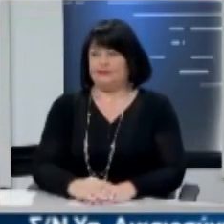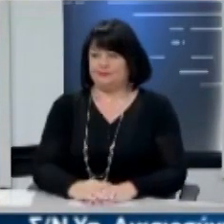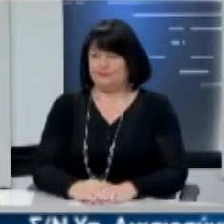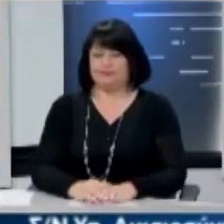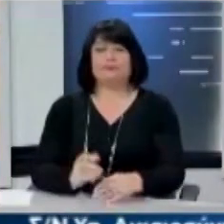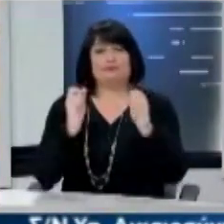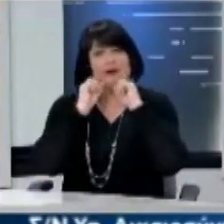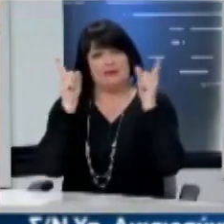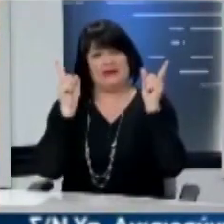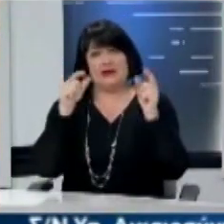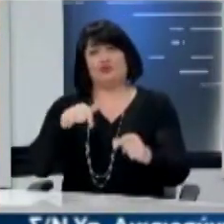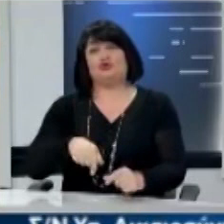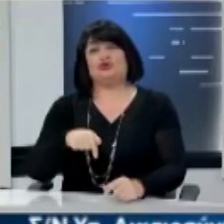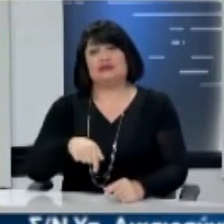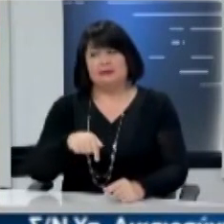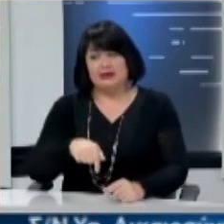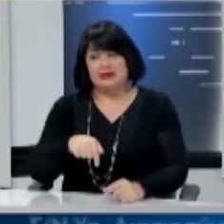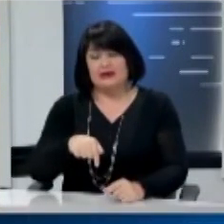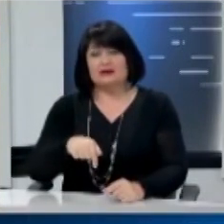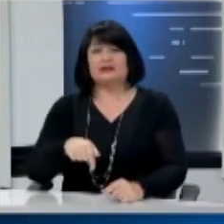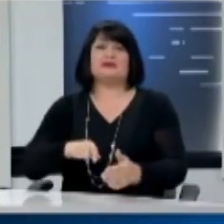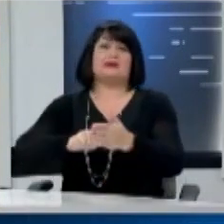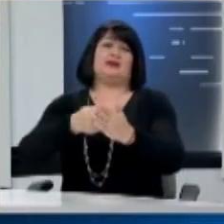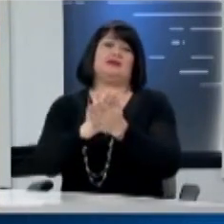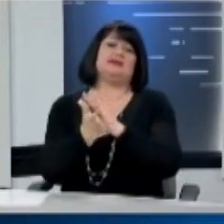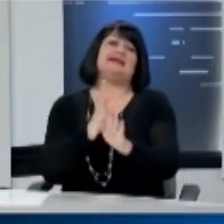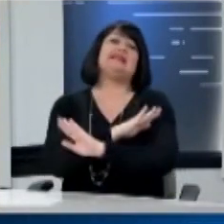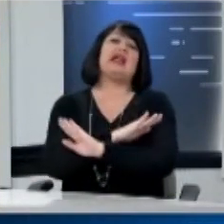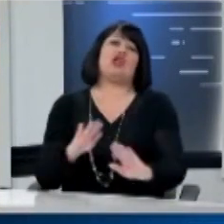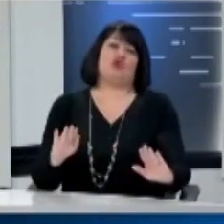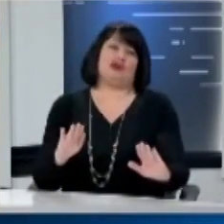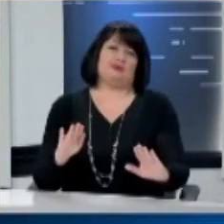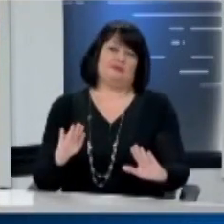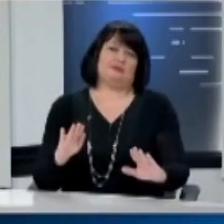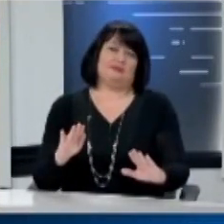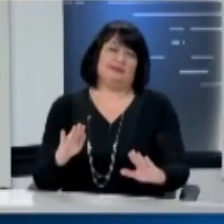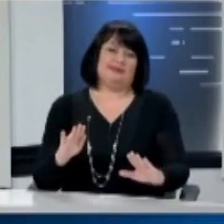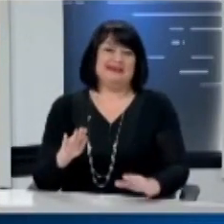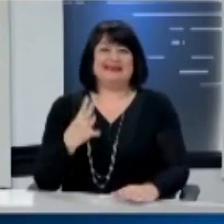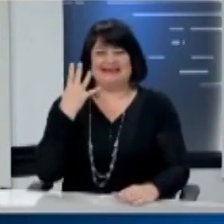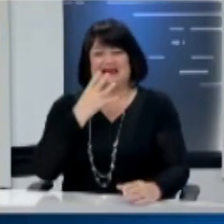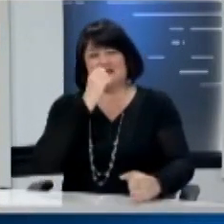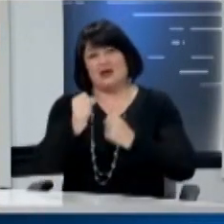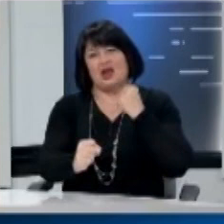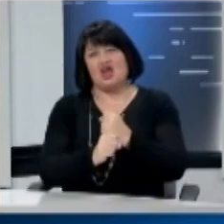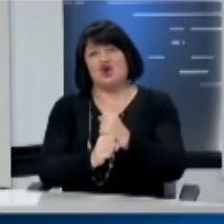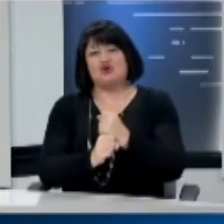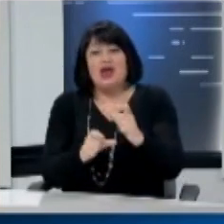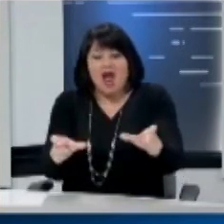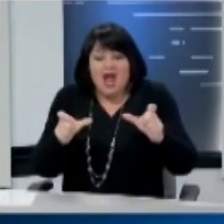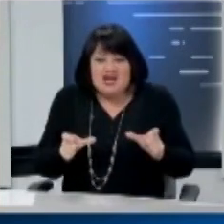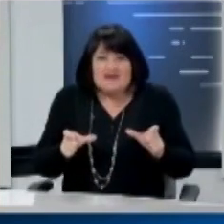Επιτέλους, σήμερα κλείνει οριστικά ένας τετραετής κύκλος